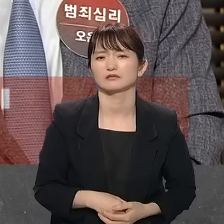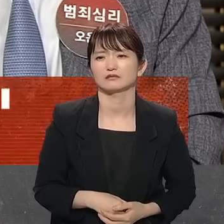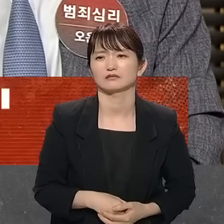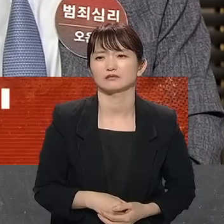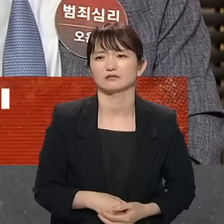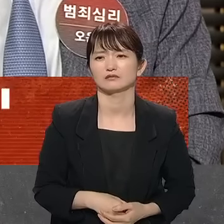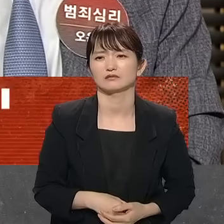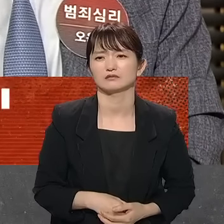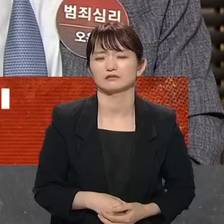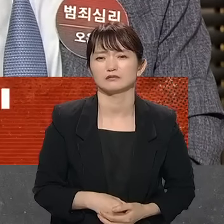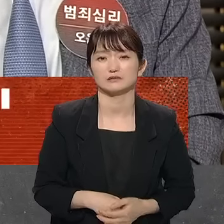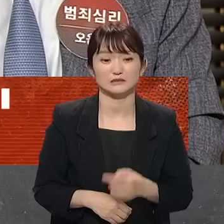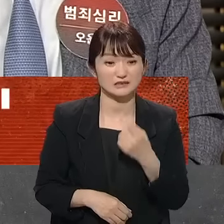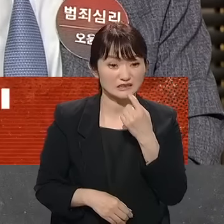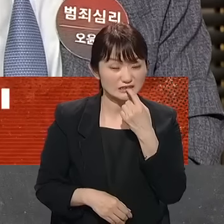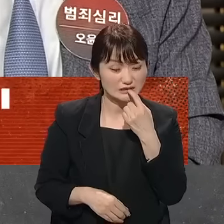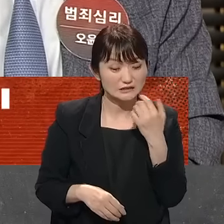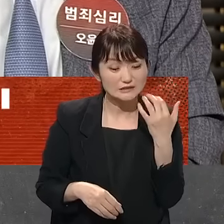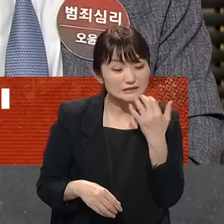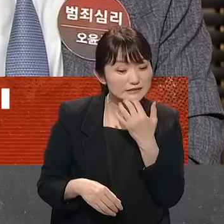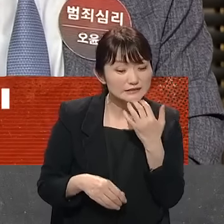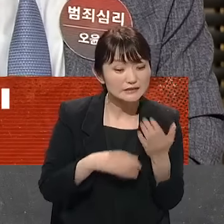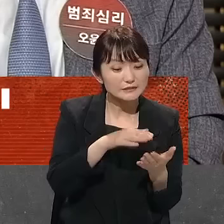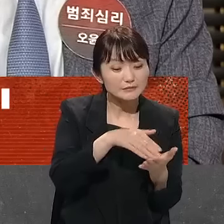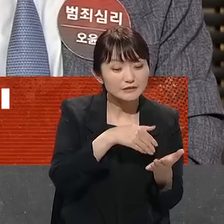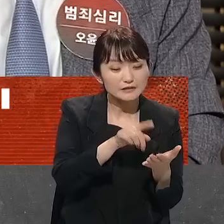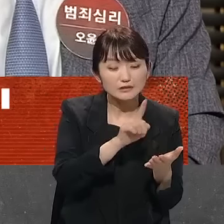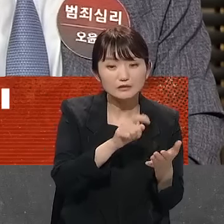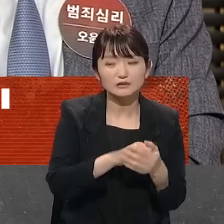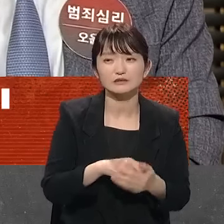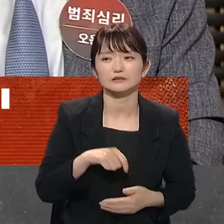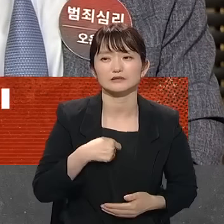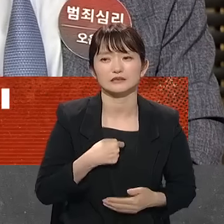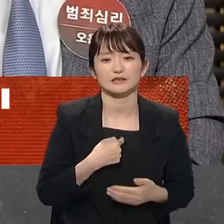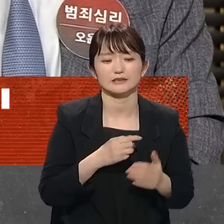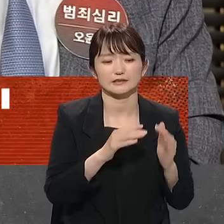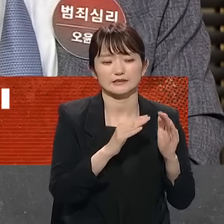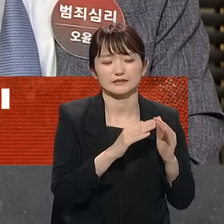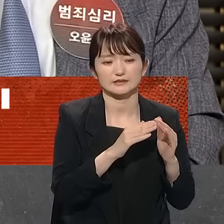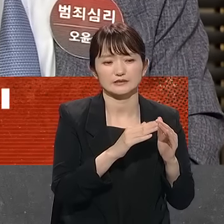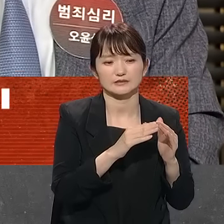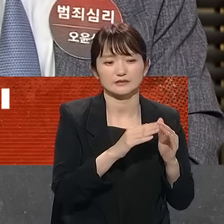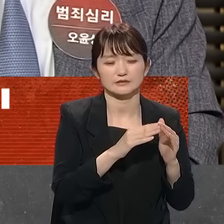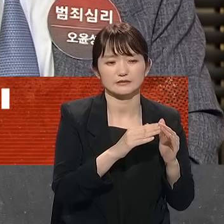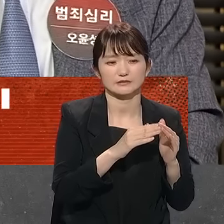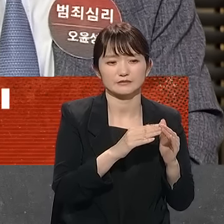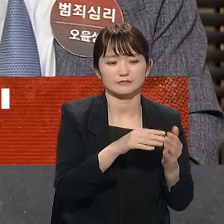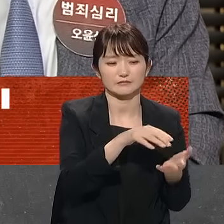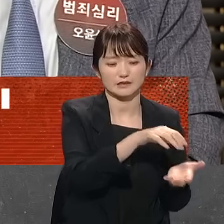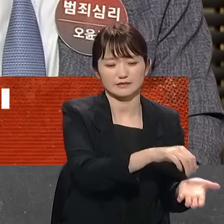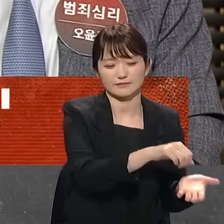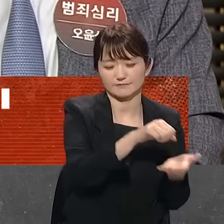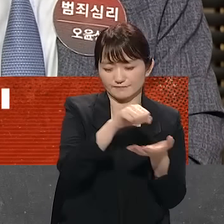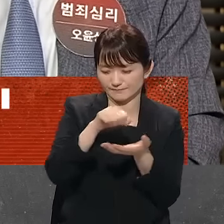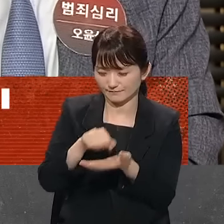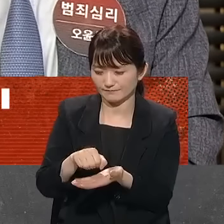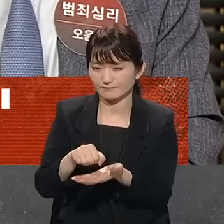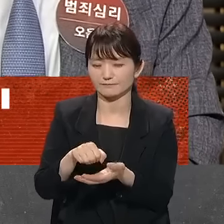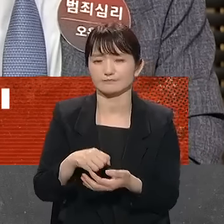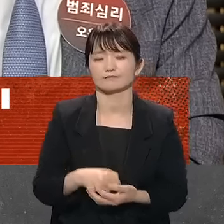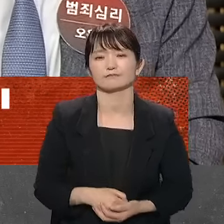이 흰색 페인트가 어디서 난 것인가? 아마 자기 집에 있던 흰색 페인트를 가져온 것 같습니다. 근데 그럼 저